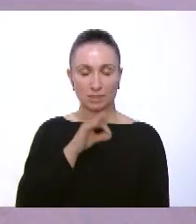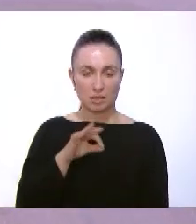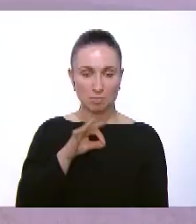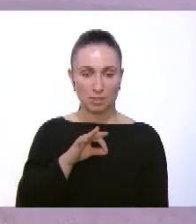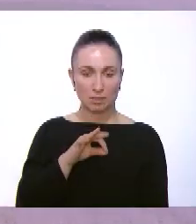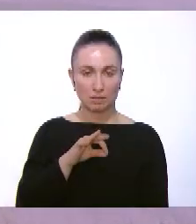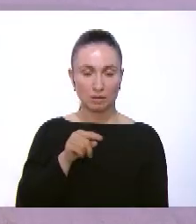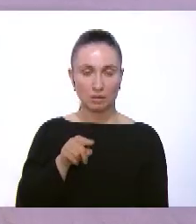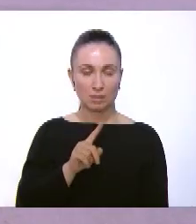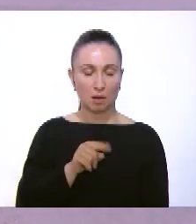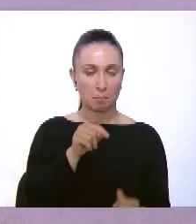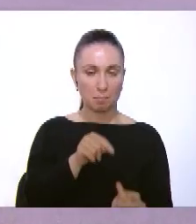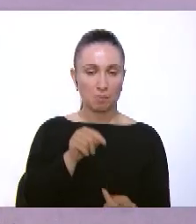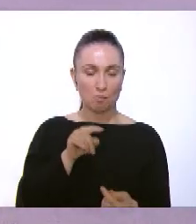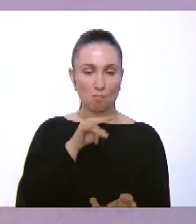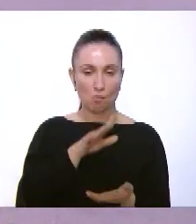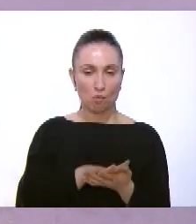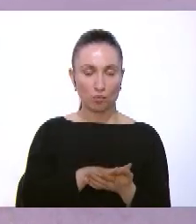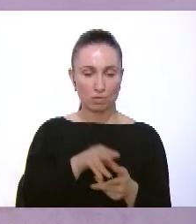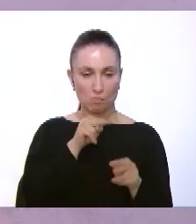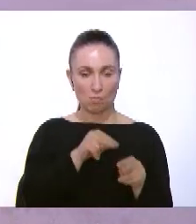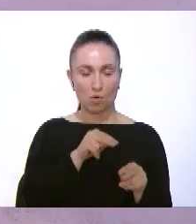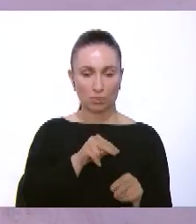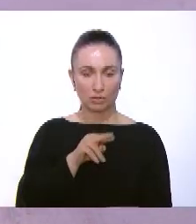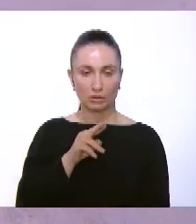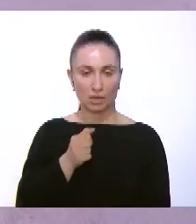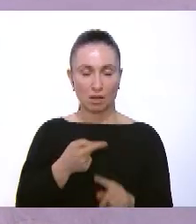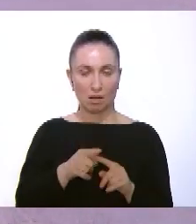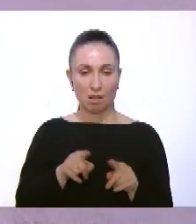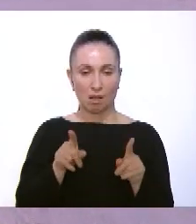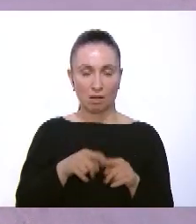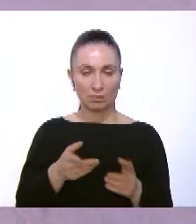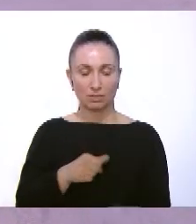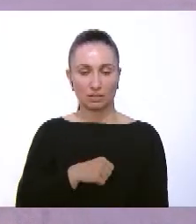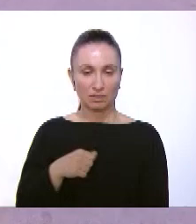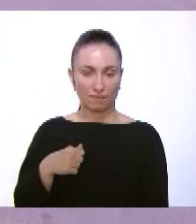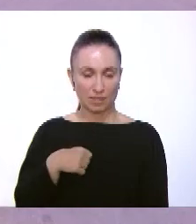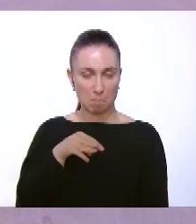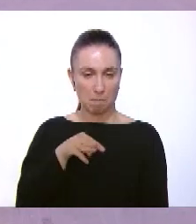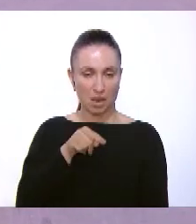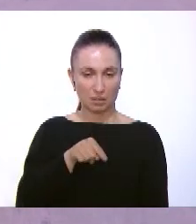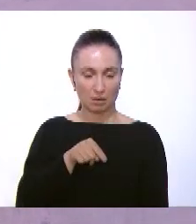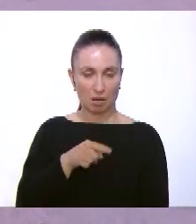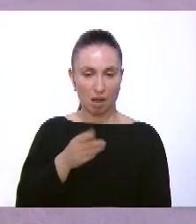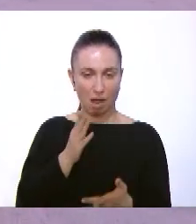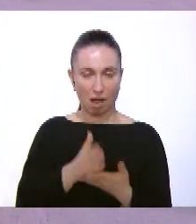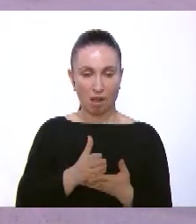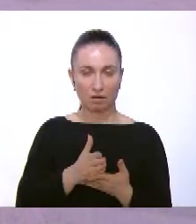წამლებისადმი რეზისტენტობაზე მუდმივი მონიტორინგის და ასევე თვითონ მეთოდს